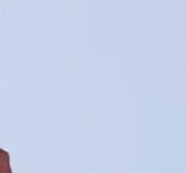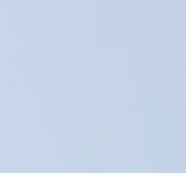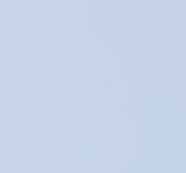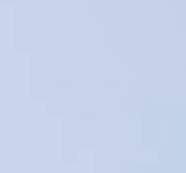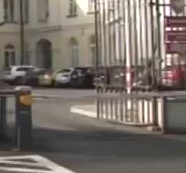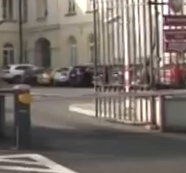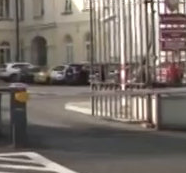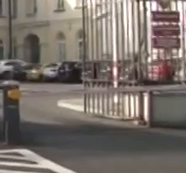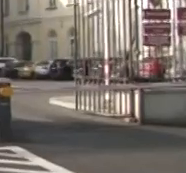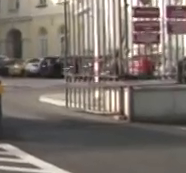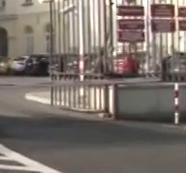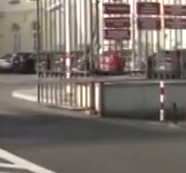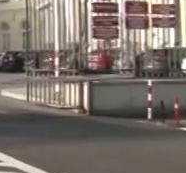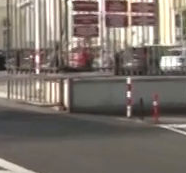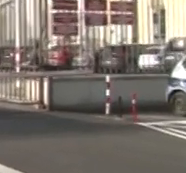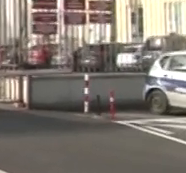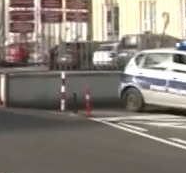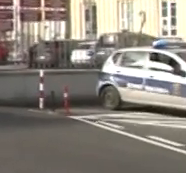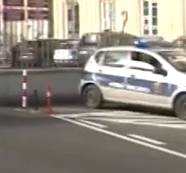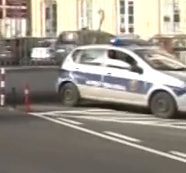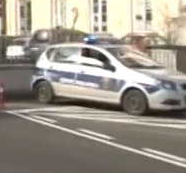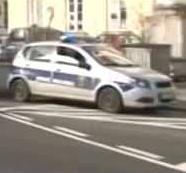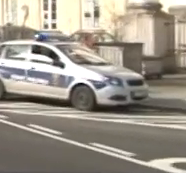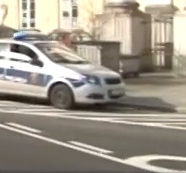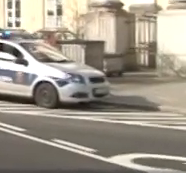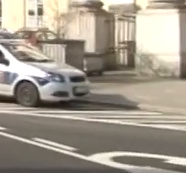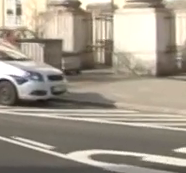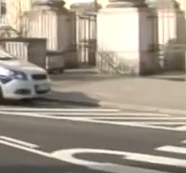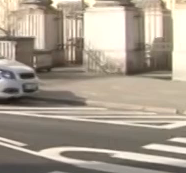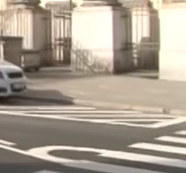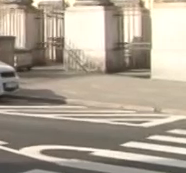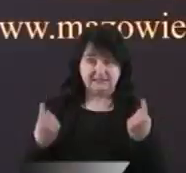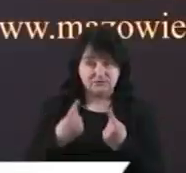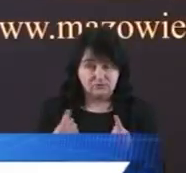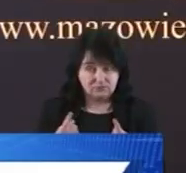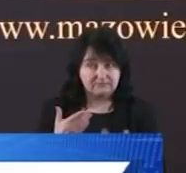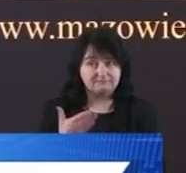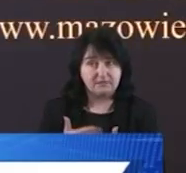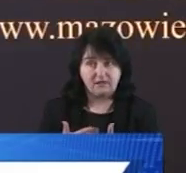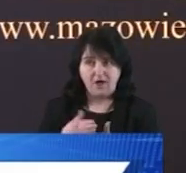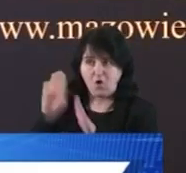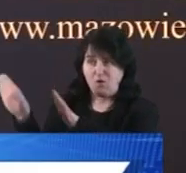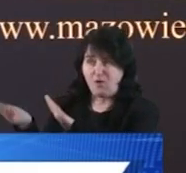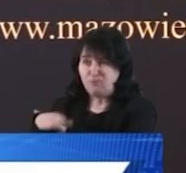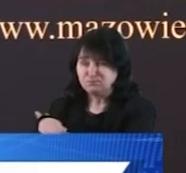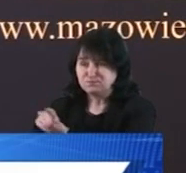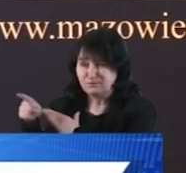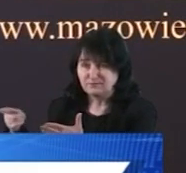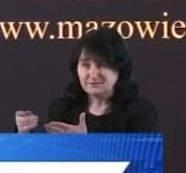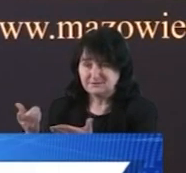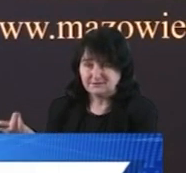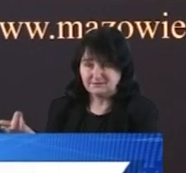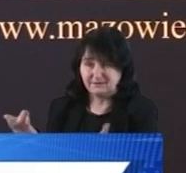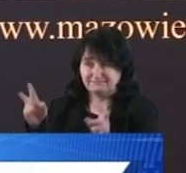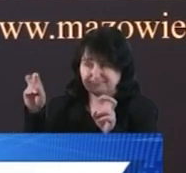silnych oskarżeń. Ratusz jest przekonany, że radzi sobie dobrze. Innego zdania jest wojewoda. Pusty, no, można powiedzieć,